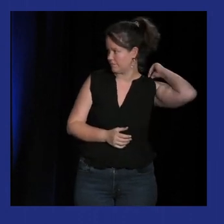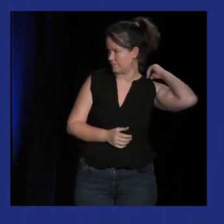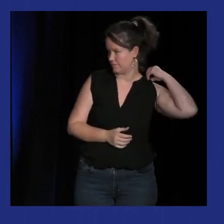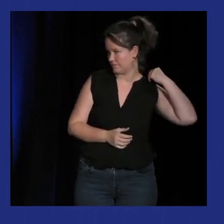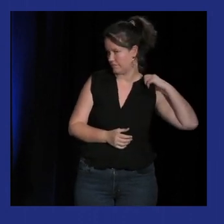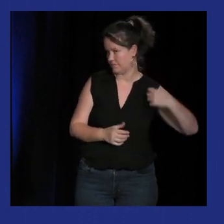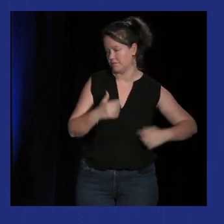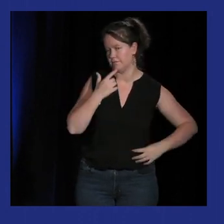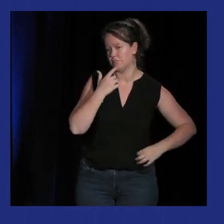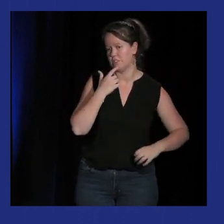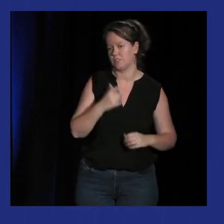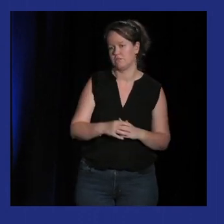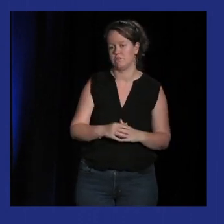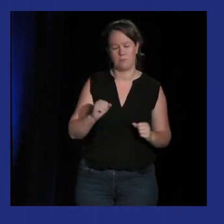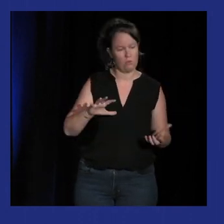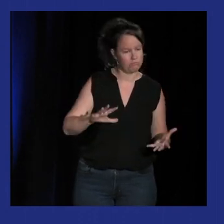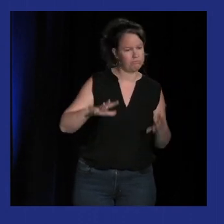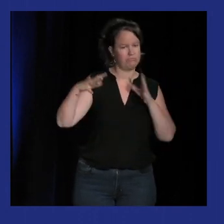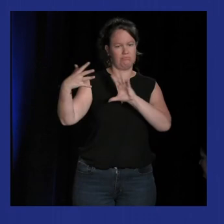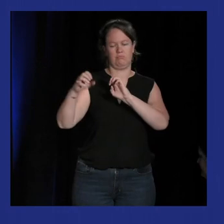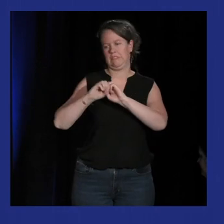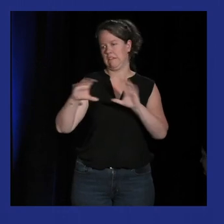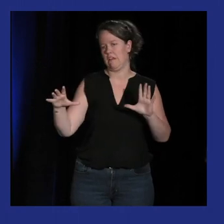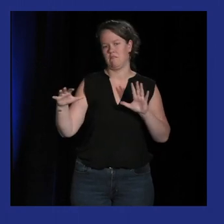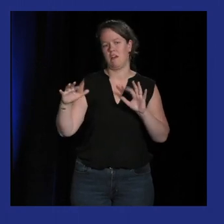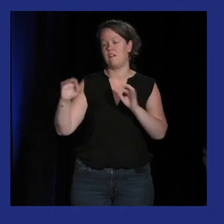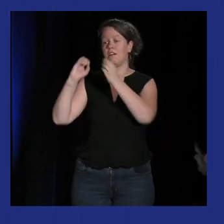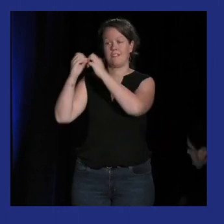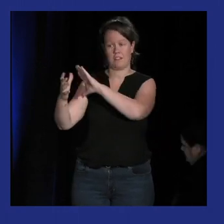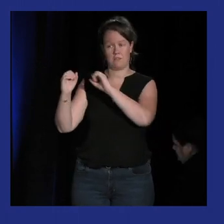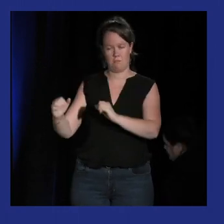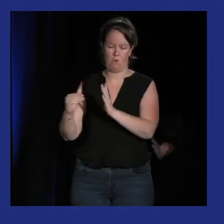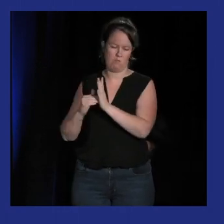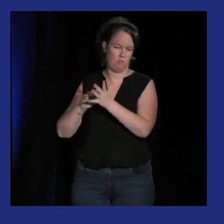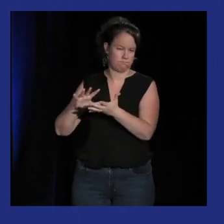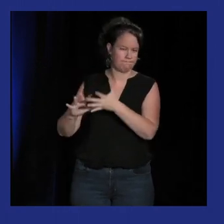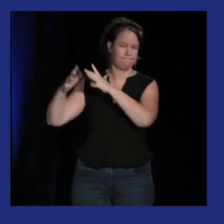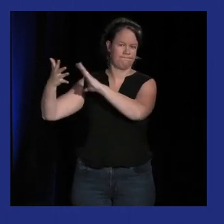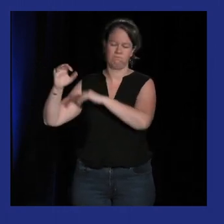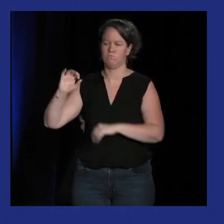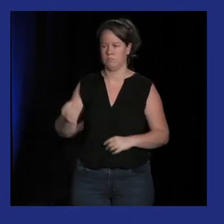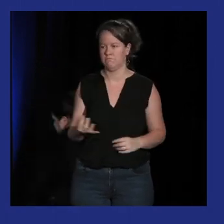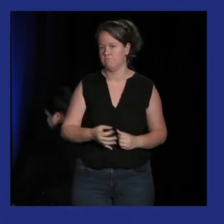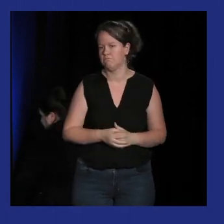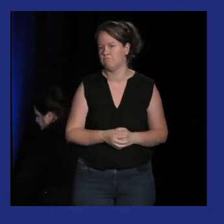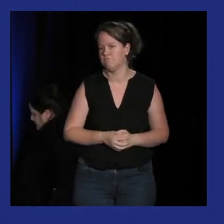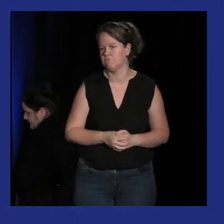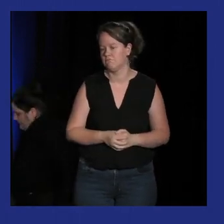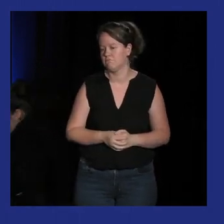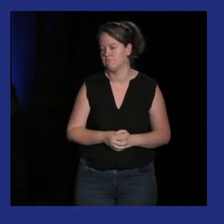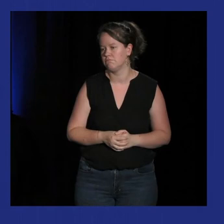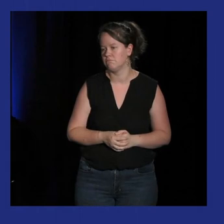ça signifie qu'il y a une très grosse marge de progression sur le digital effectivement d'autant plus parce que parce que voilà c'est c'est